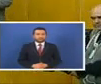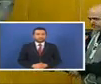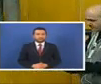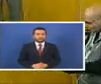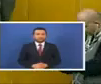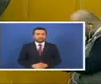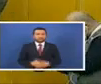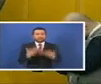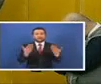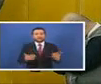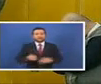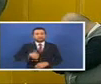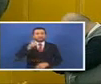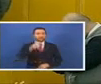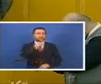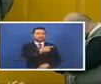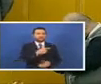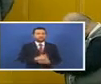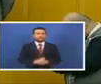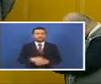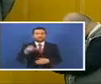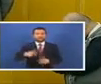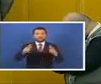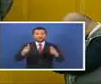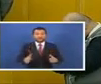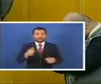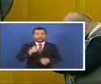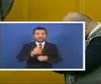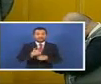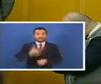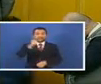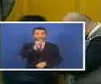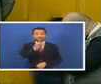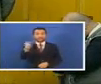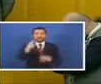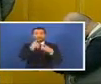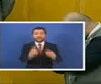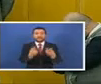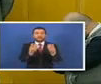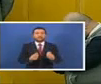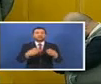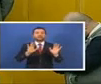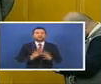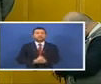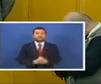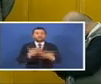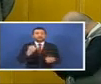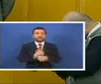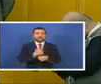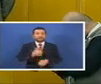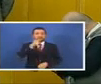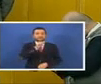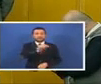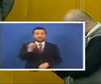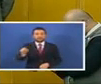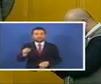Evet, Sayın Başkan. Buradan Sayın Genel Başkanlarım diyemiyorum. Genel